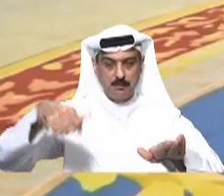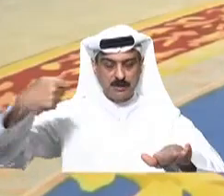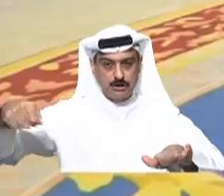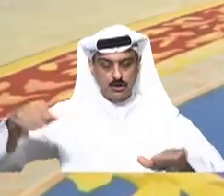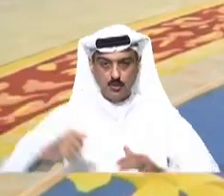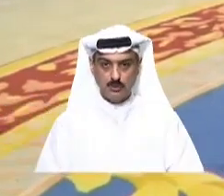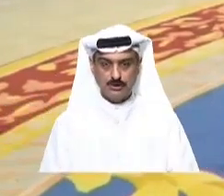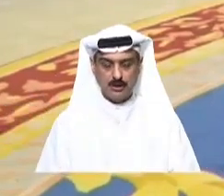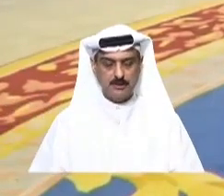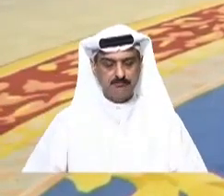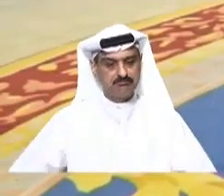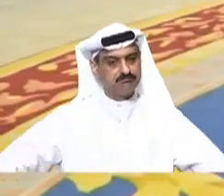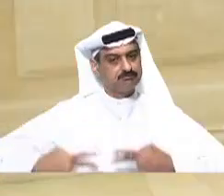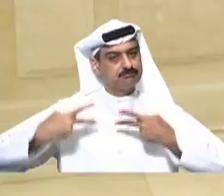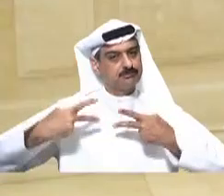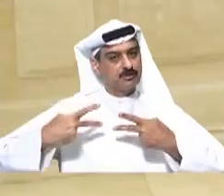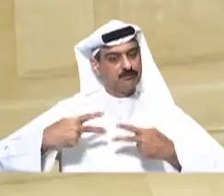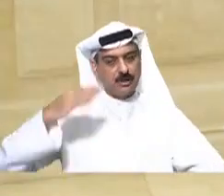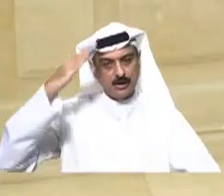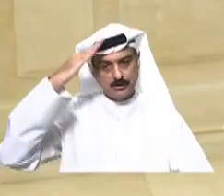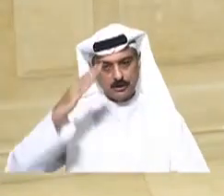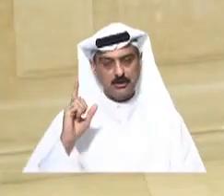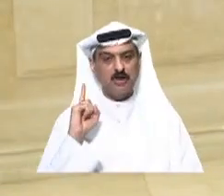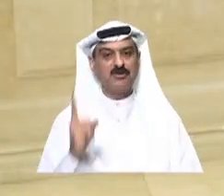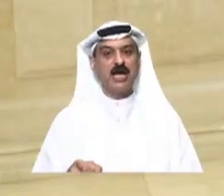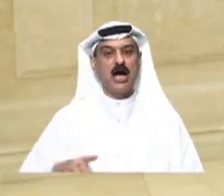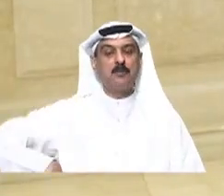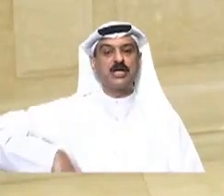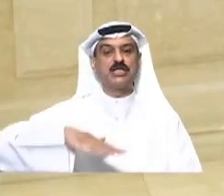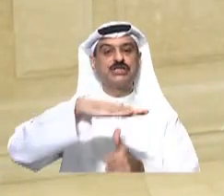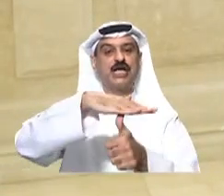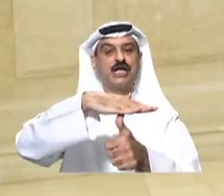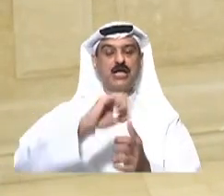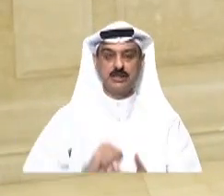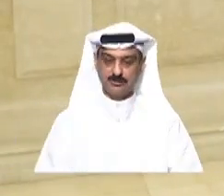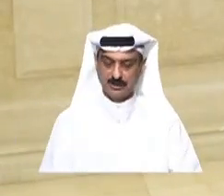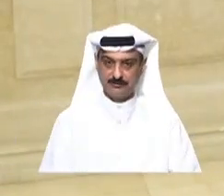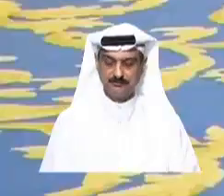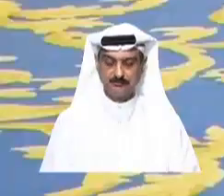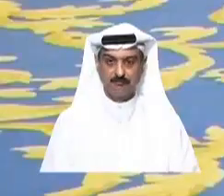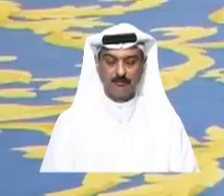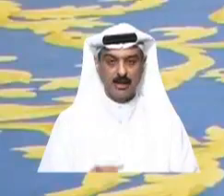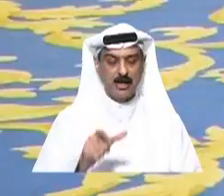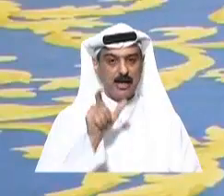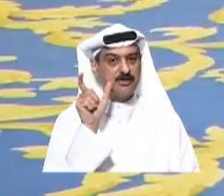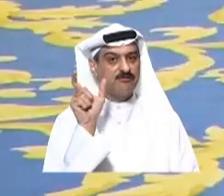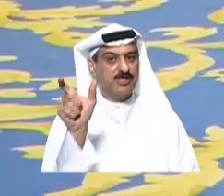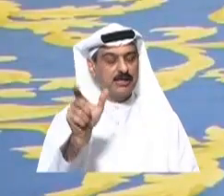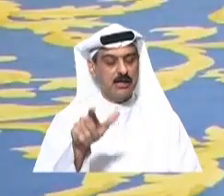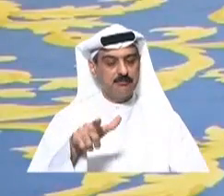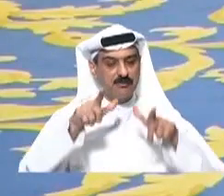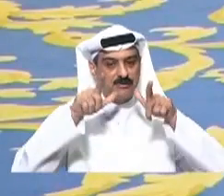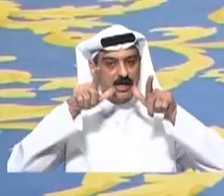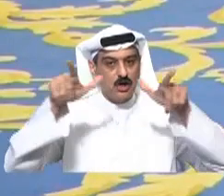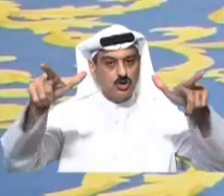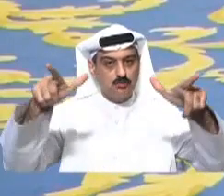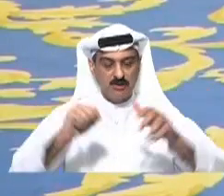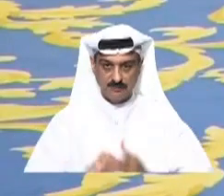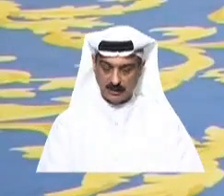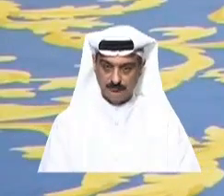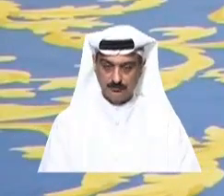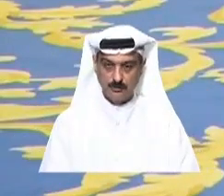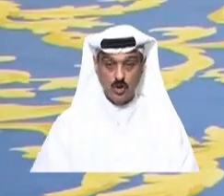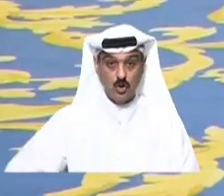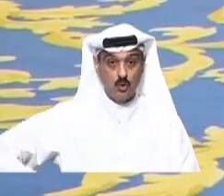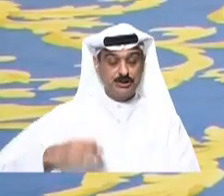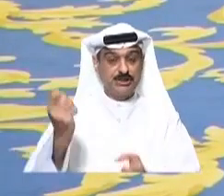عظيم اعتزازه وتقديره للتوجيهات السامية التي تضمنتها كلمة حضرة صاحب السمو أمير البلاد وسمو ولي